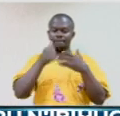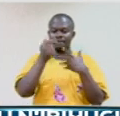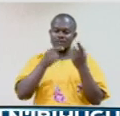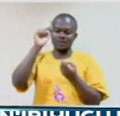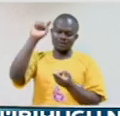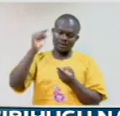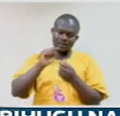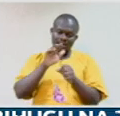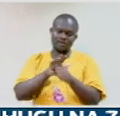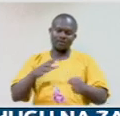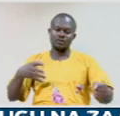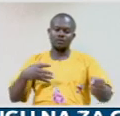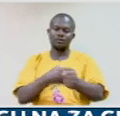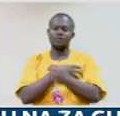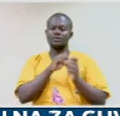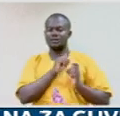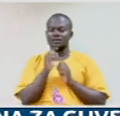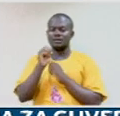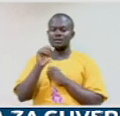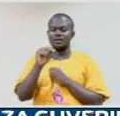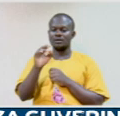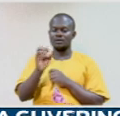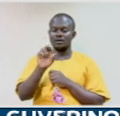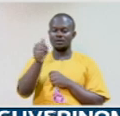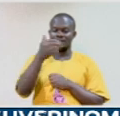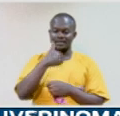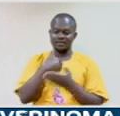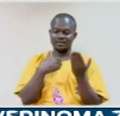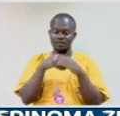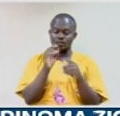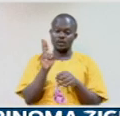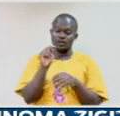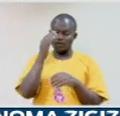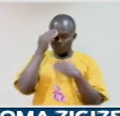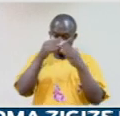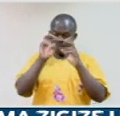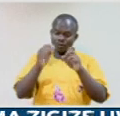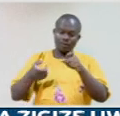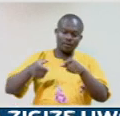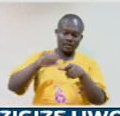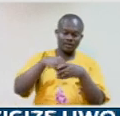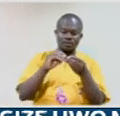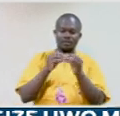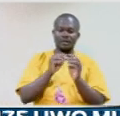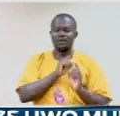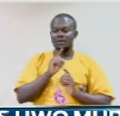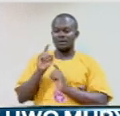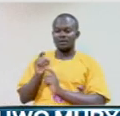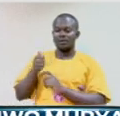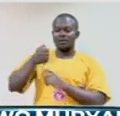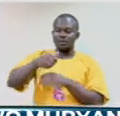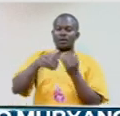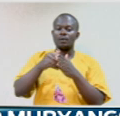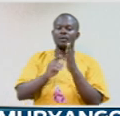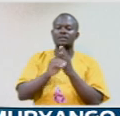bigabanya cyane ubushobozi ingabo za minwari zari zifite mu muryango w'abibumbye aho kugira ngo bongere umubare w'abasirikare ahubwo